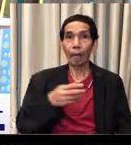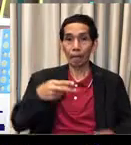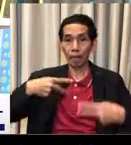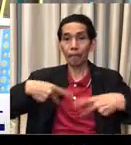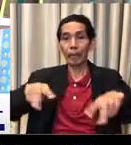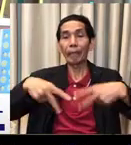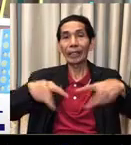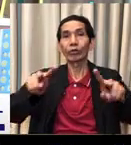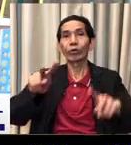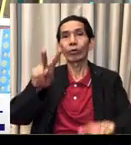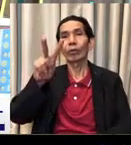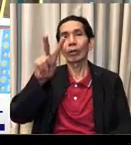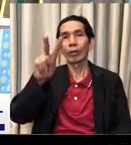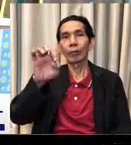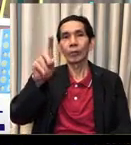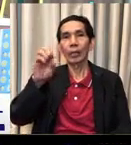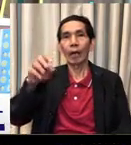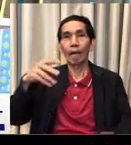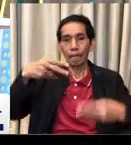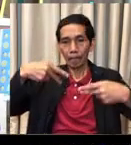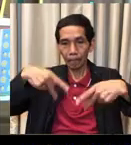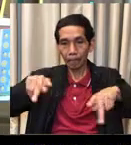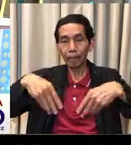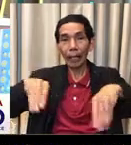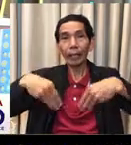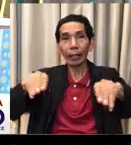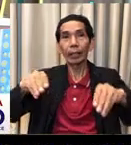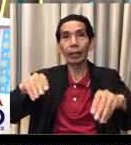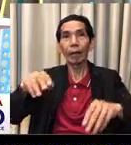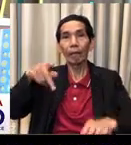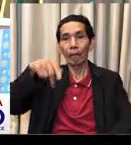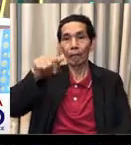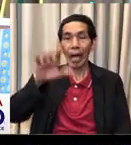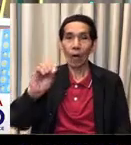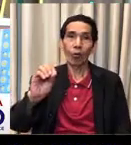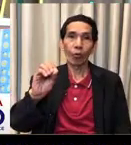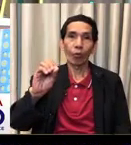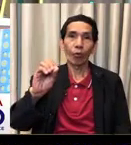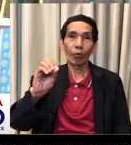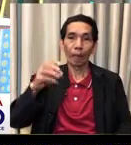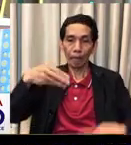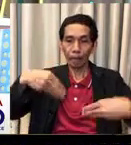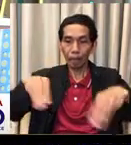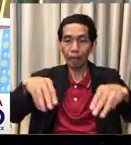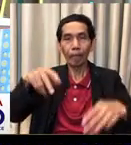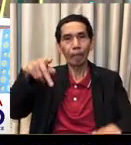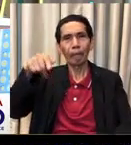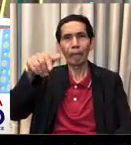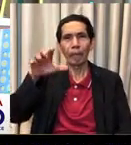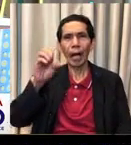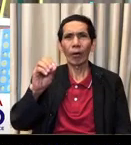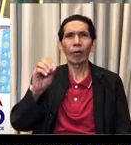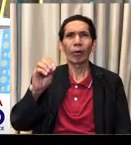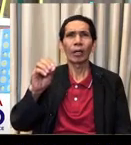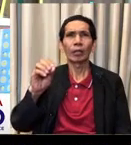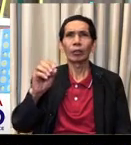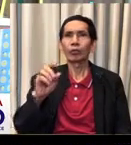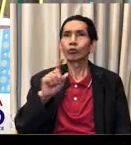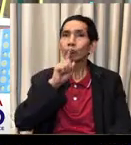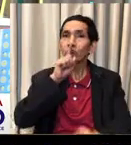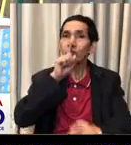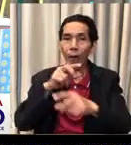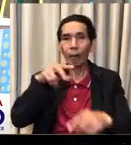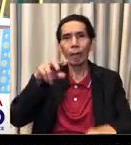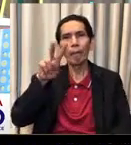vendor ng palengke, ng pako, ito po yung mga legitimate